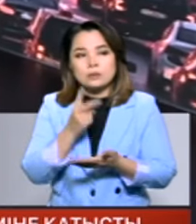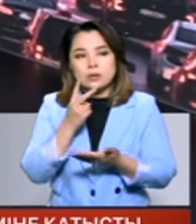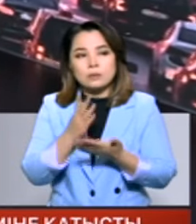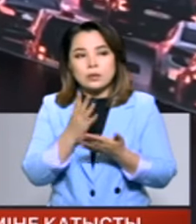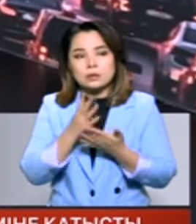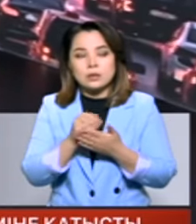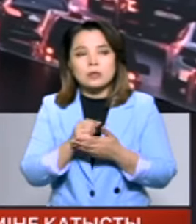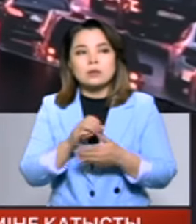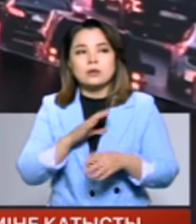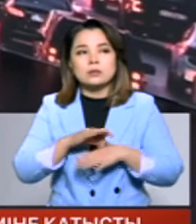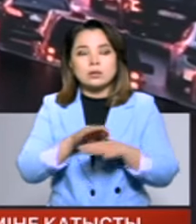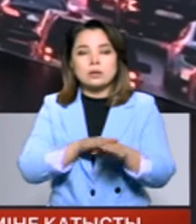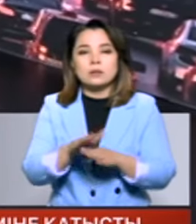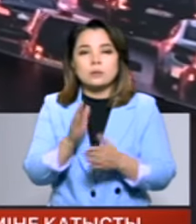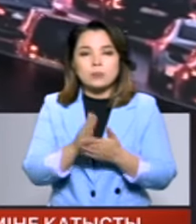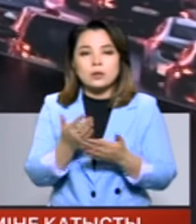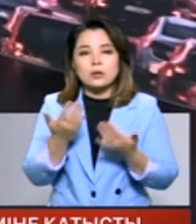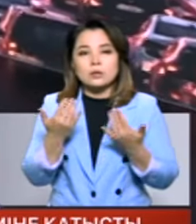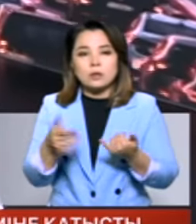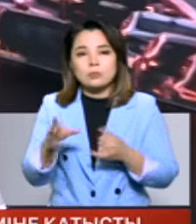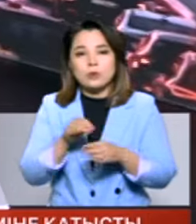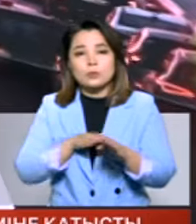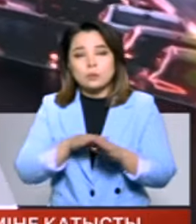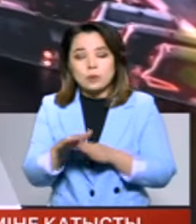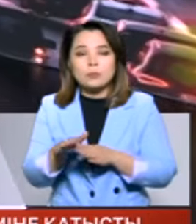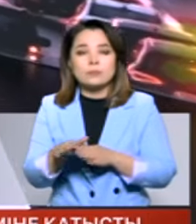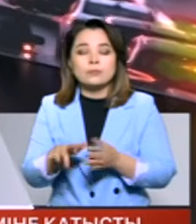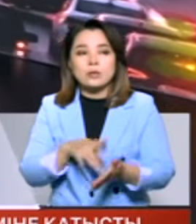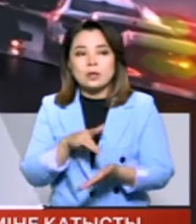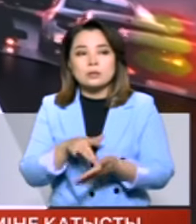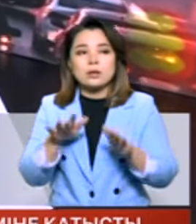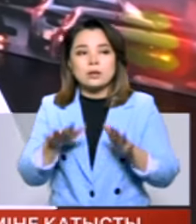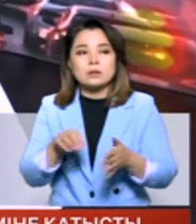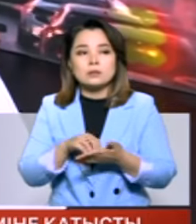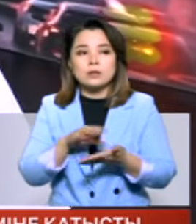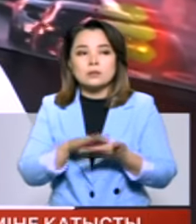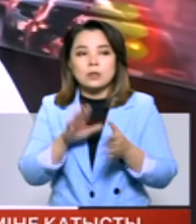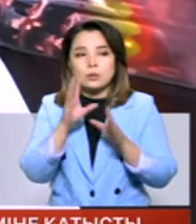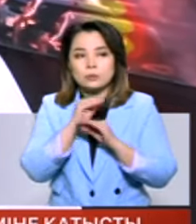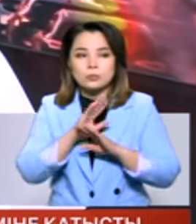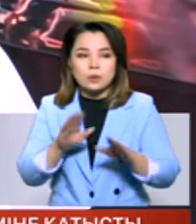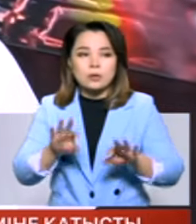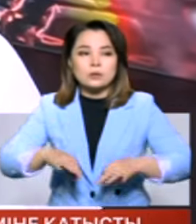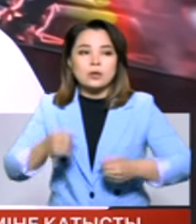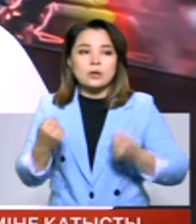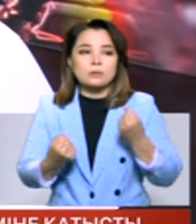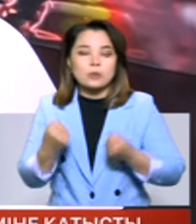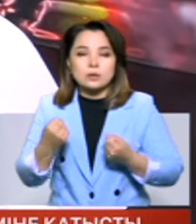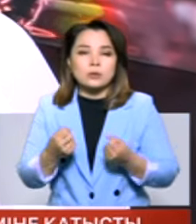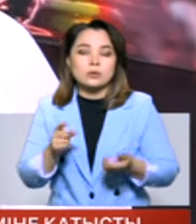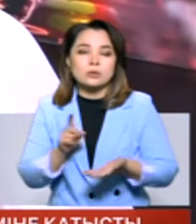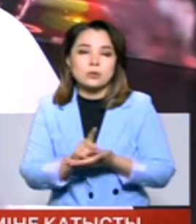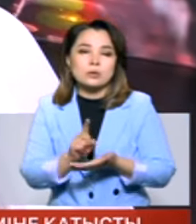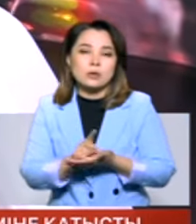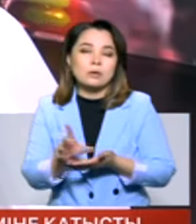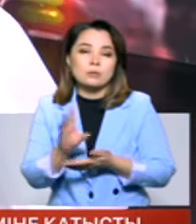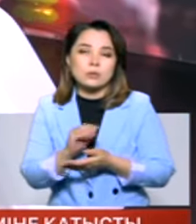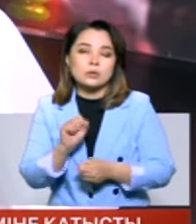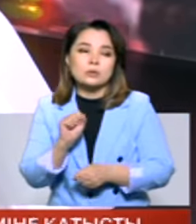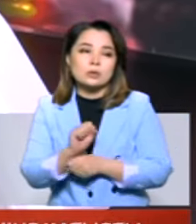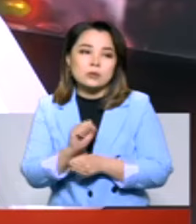жобалау жұмыстары жүріп жатыр. Ол толық жүзеге асса, мегаполисте тіркелмеген темір тұлпарлар үшін тұрақ ақылы болады деп